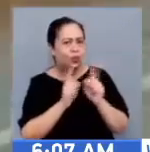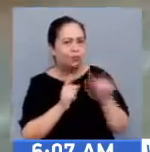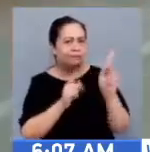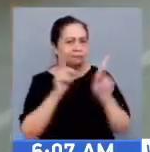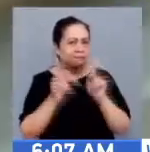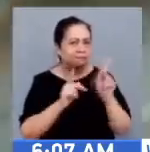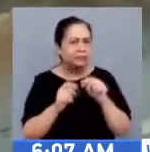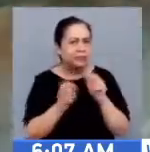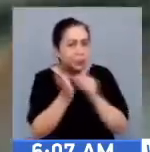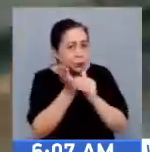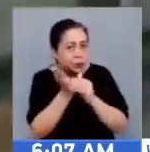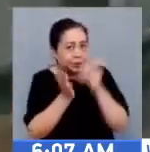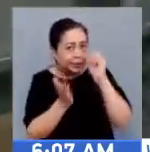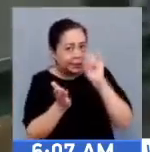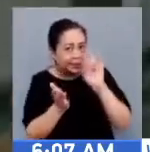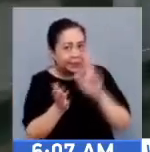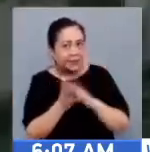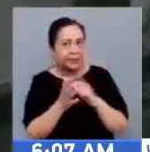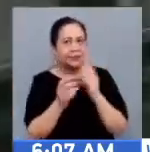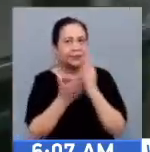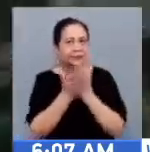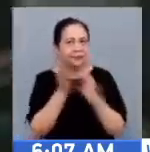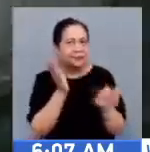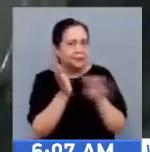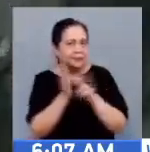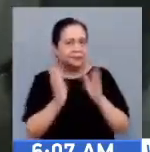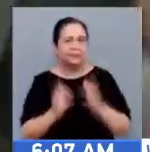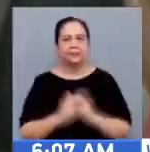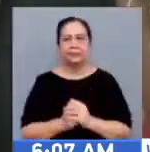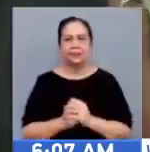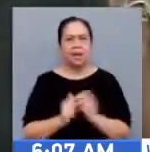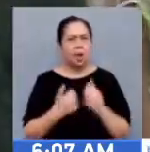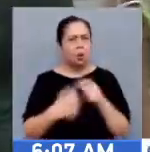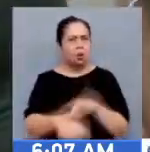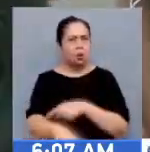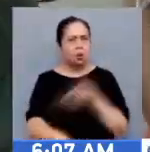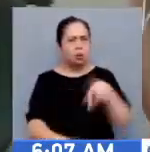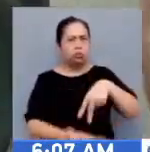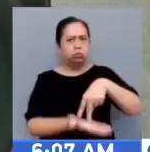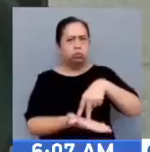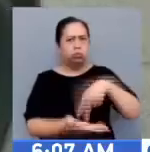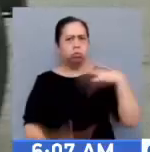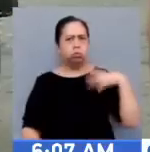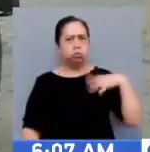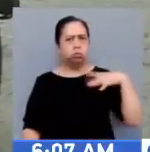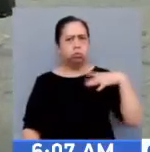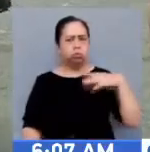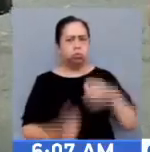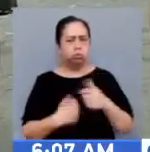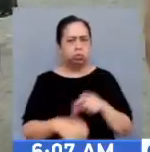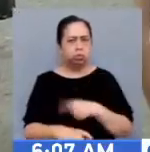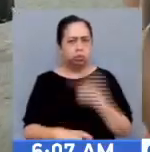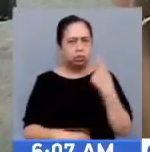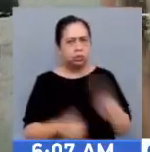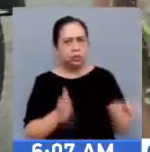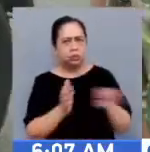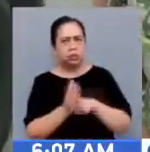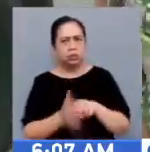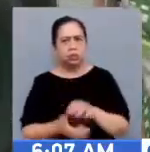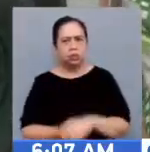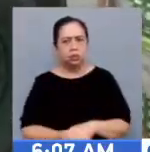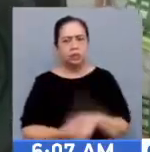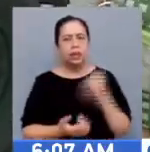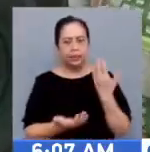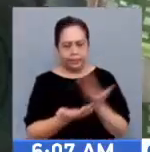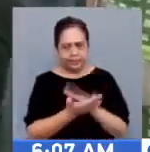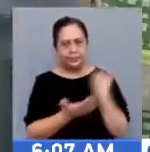me, ng ilan sa mga pasahero. Gaano katagal ka nang nag-aantay dito para makasakay? Kakarating ko lang. Kakarating mo lang.